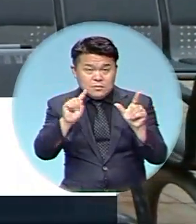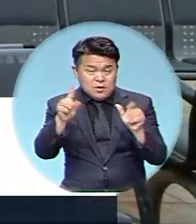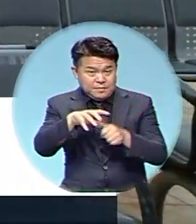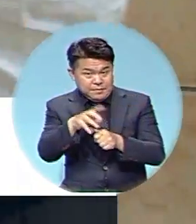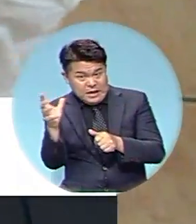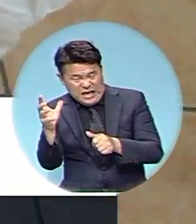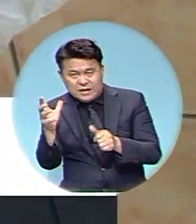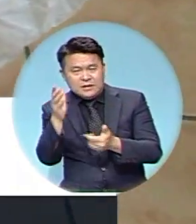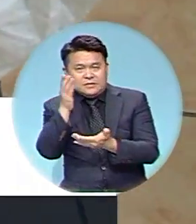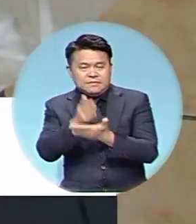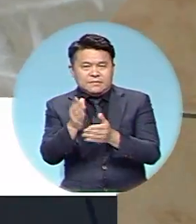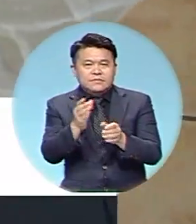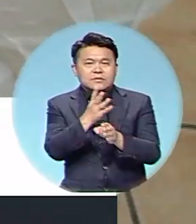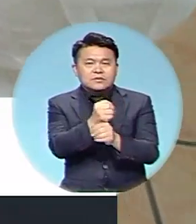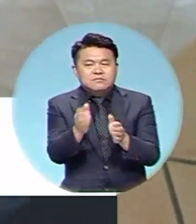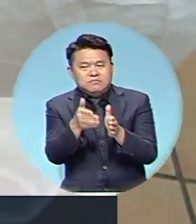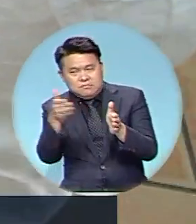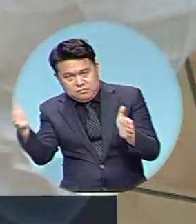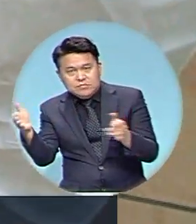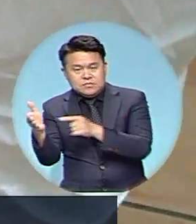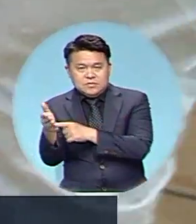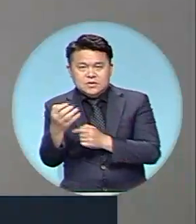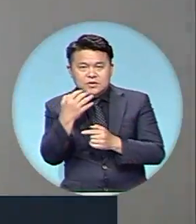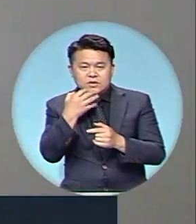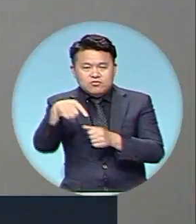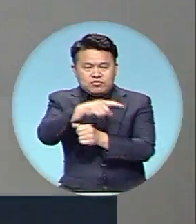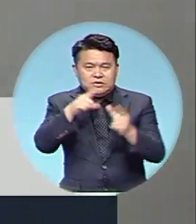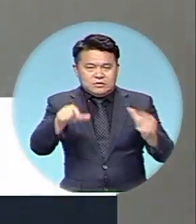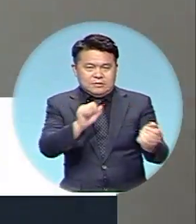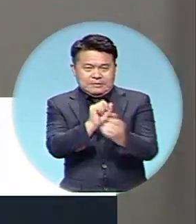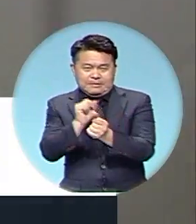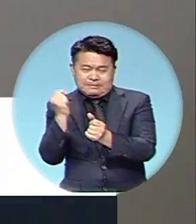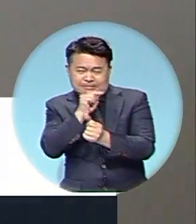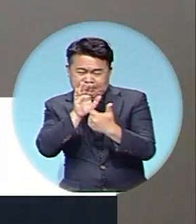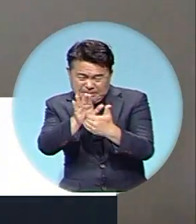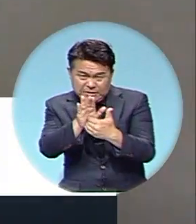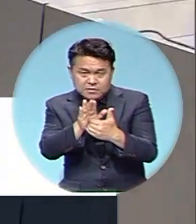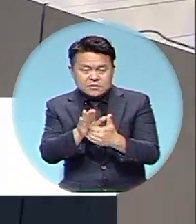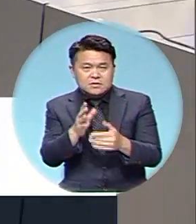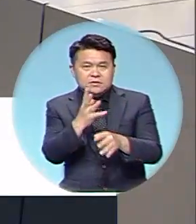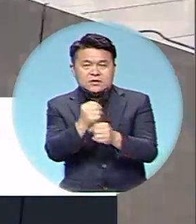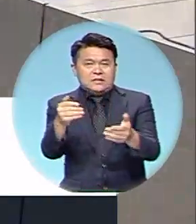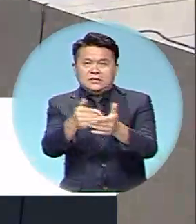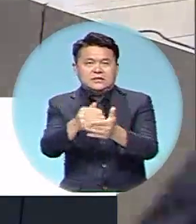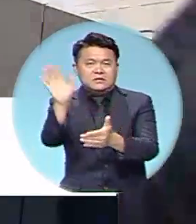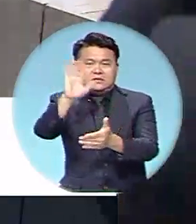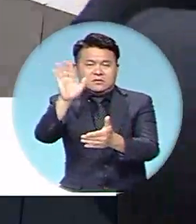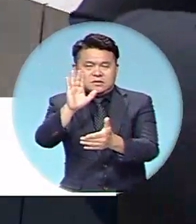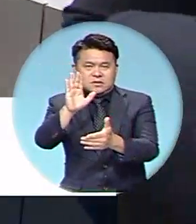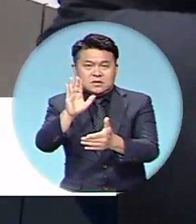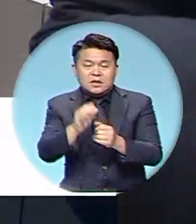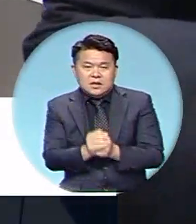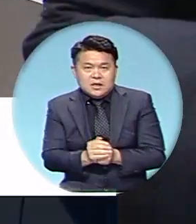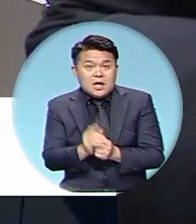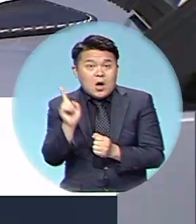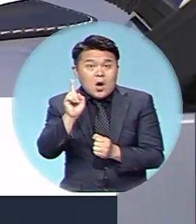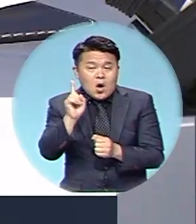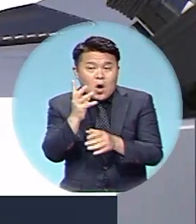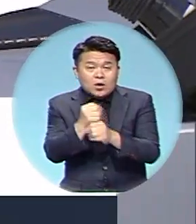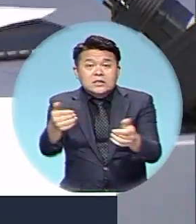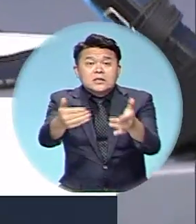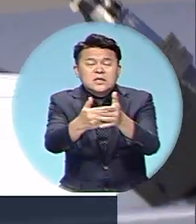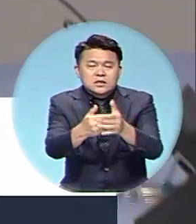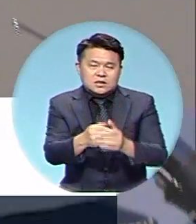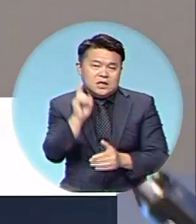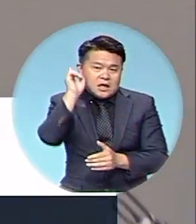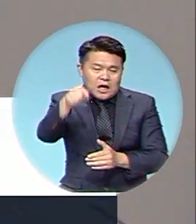강화 조치 기간을 연장하기로 했습니다. 이번에는 종료 기한을 정하지 않고 수도권 하루 환자 발생이 한